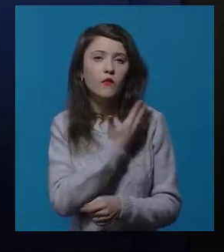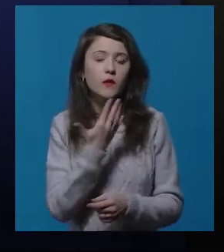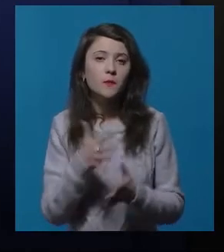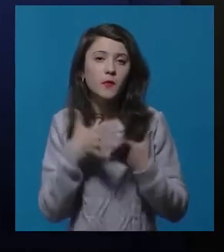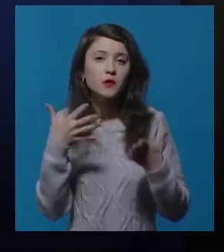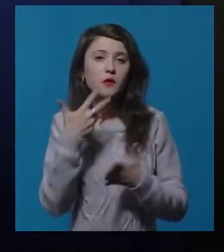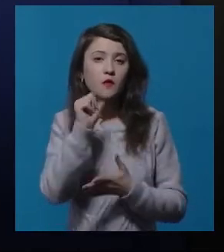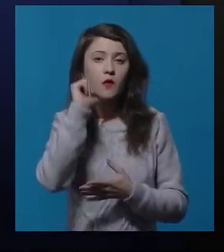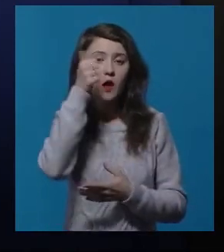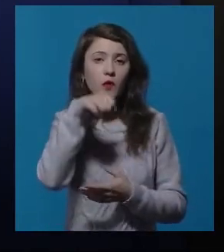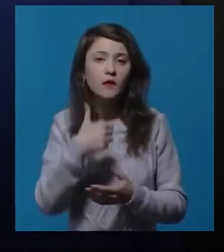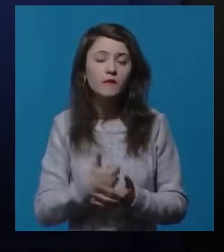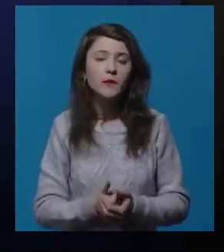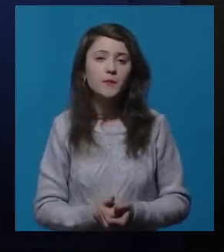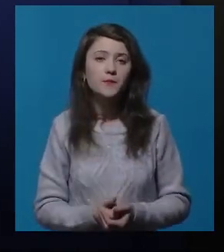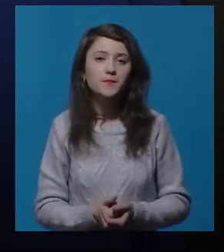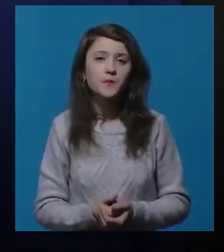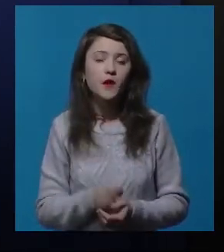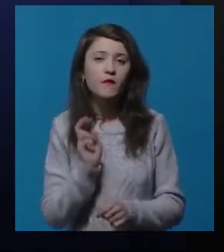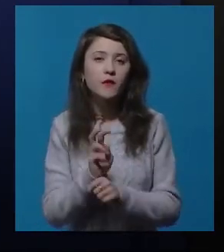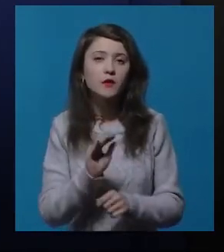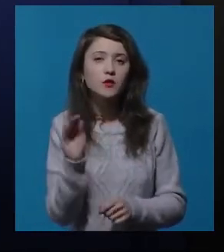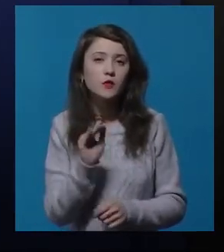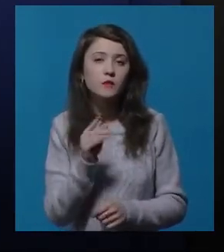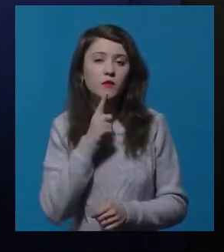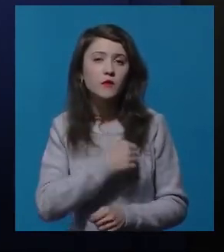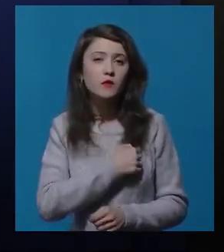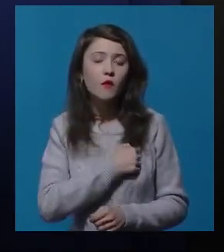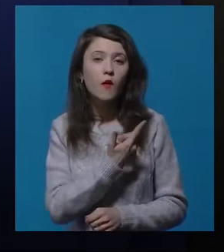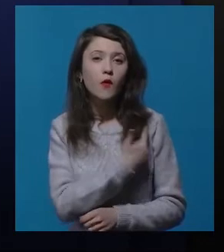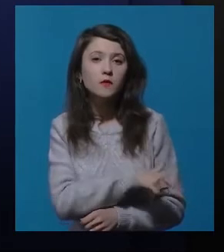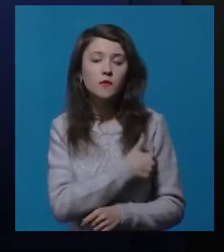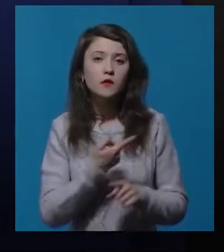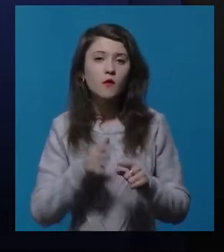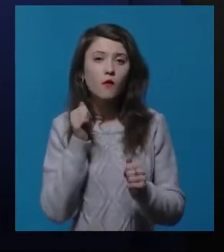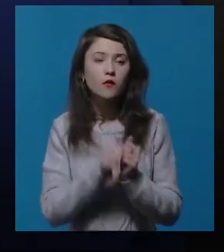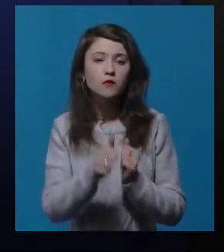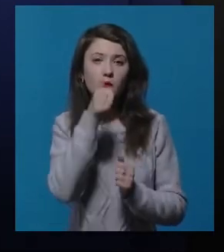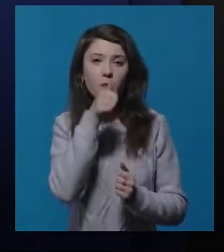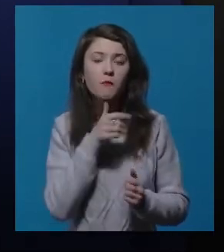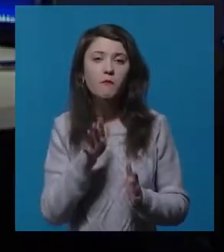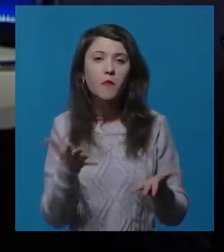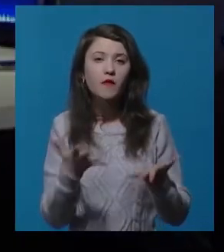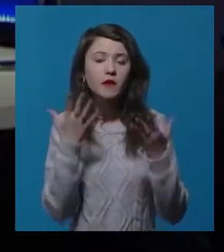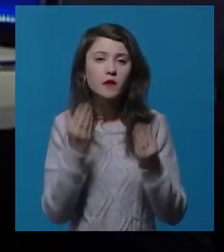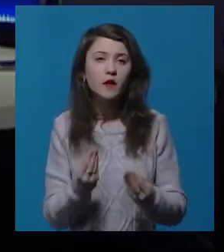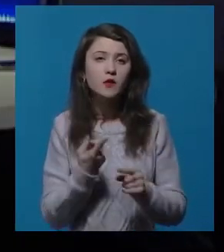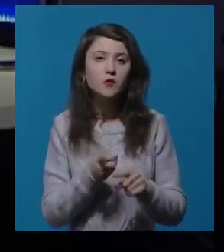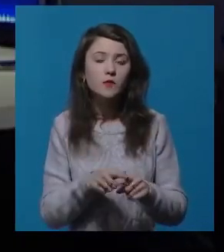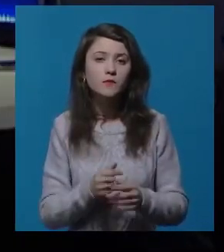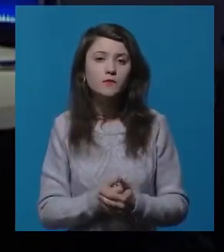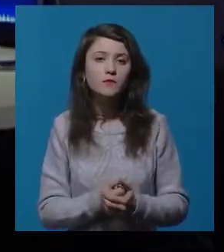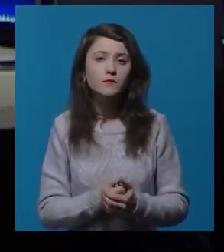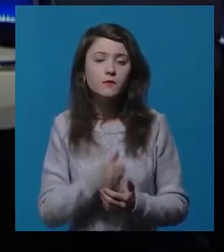3 років, відвідує Житомирський військовий госпіталь. Це кожного місяця, в певний день цього